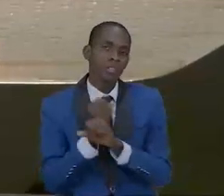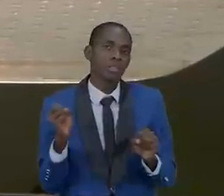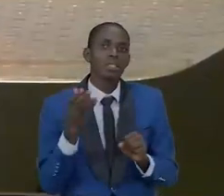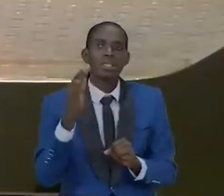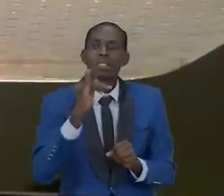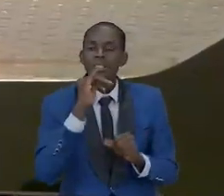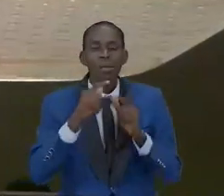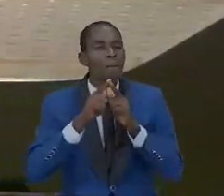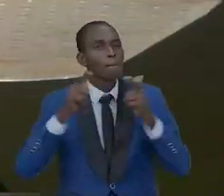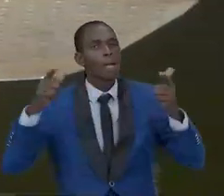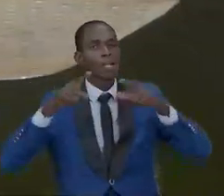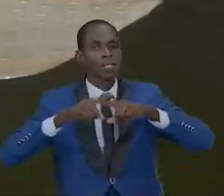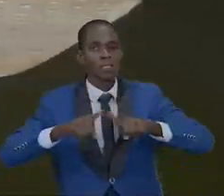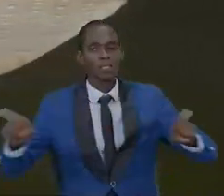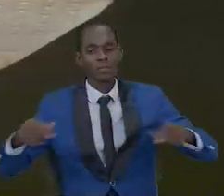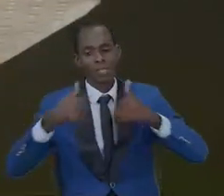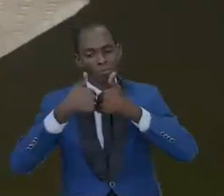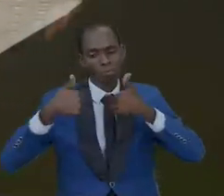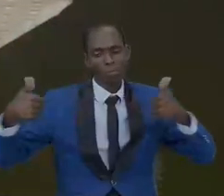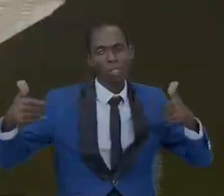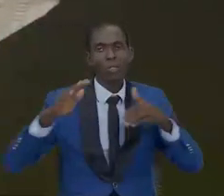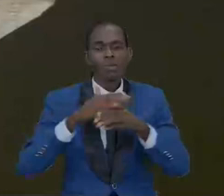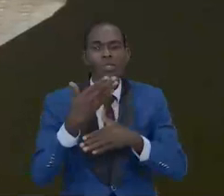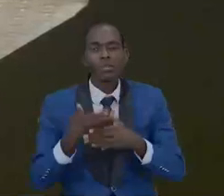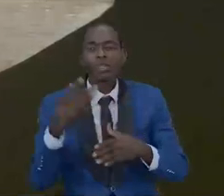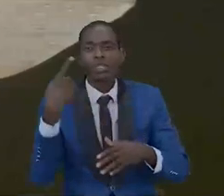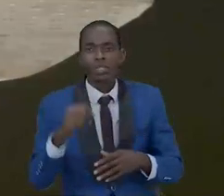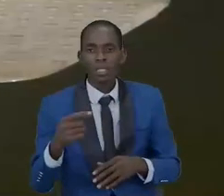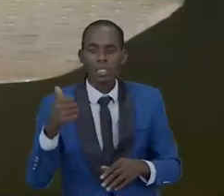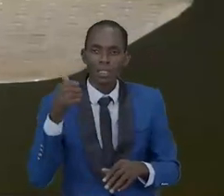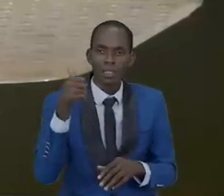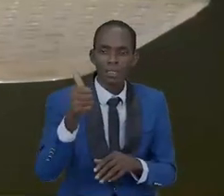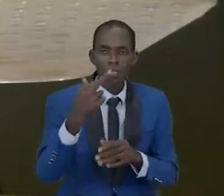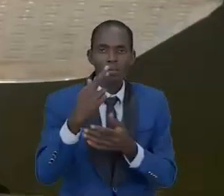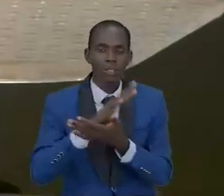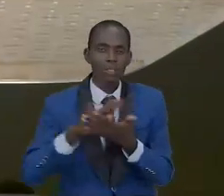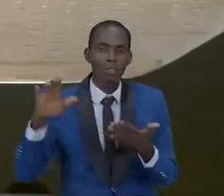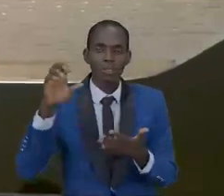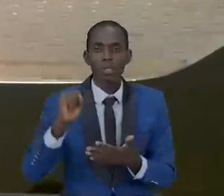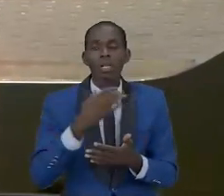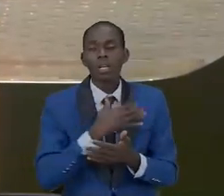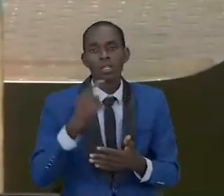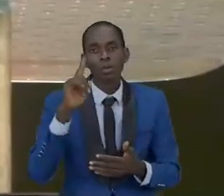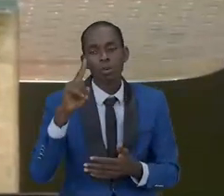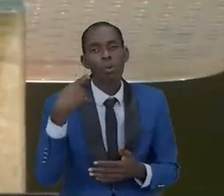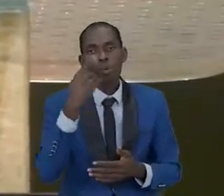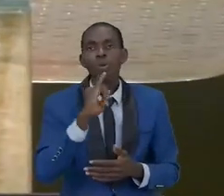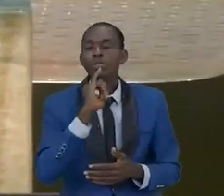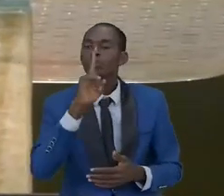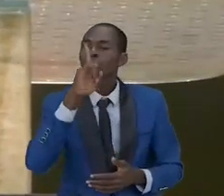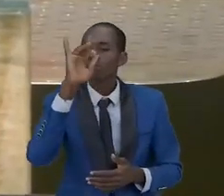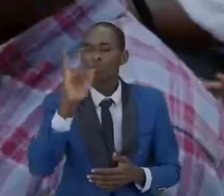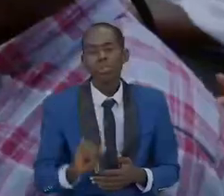de la loi il y a un faux c'est un abîme entre l'agit de soi et la justice qui vient de la piété